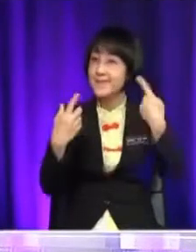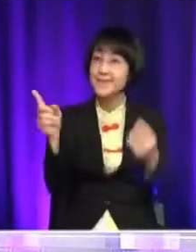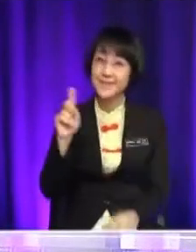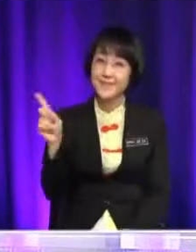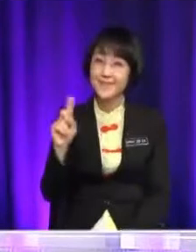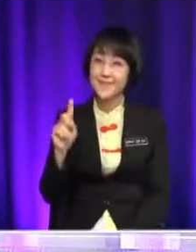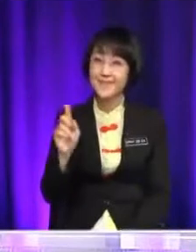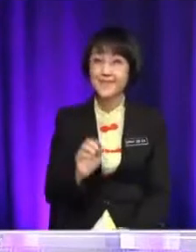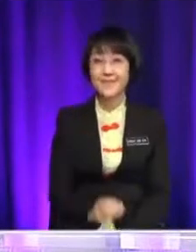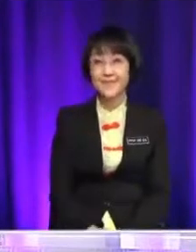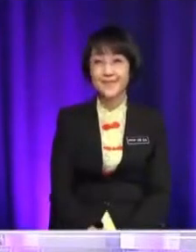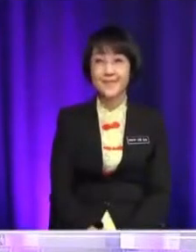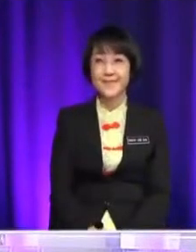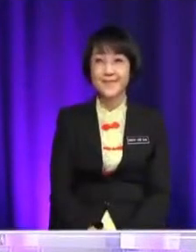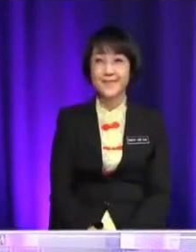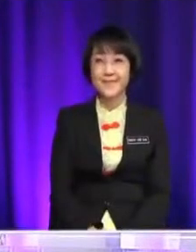TV KPM. Jangan ke mana-mana.